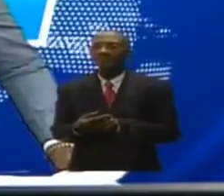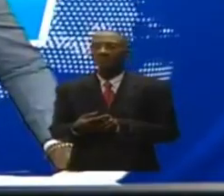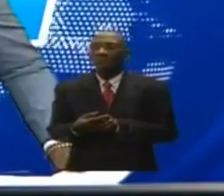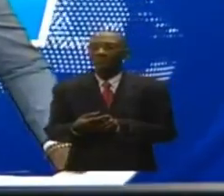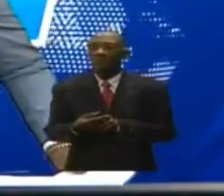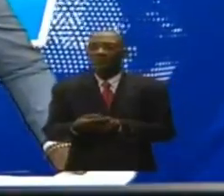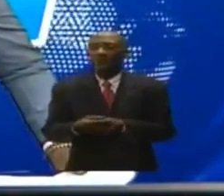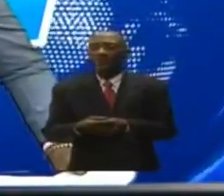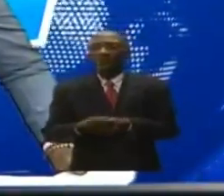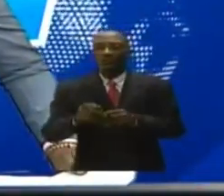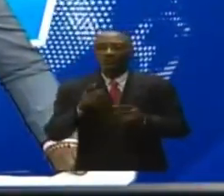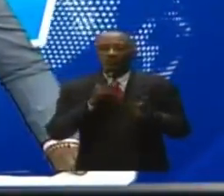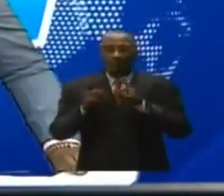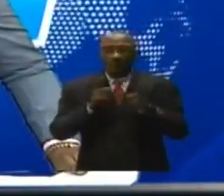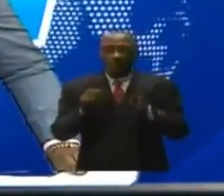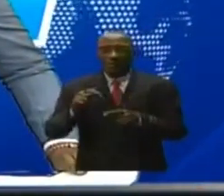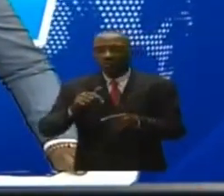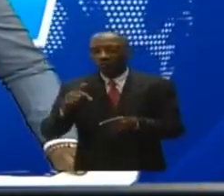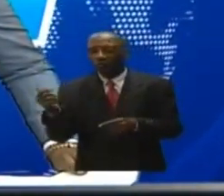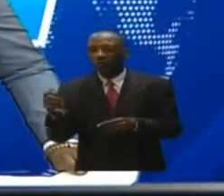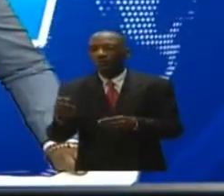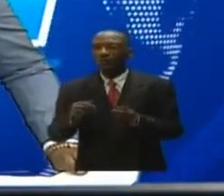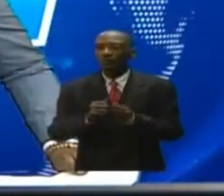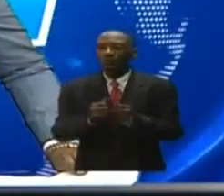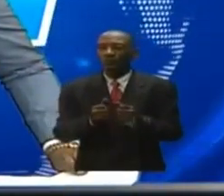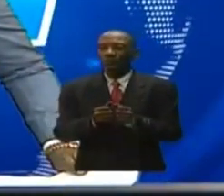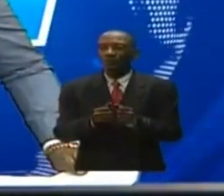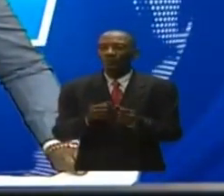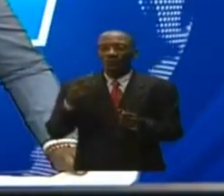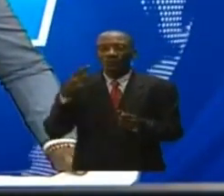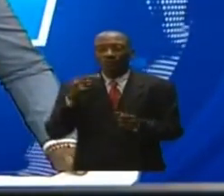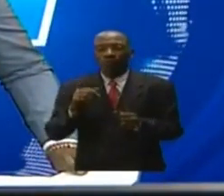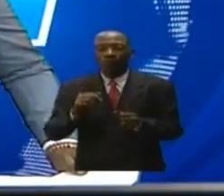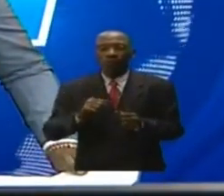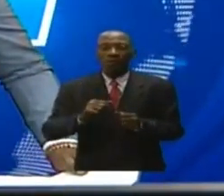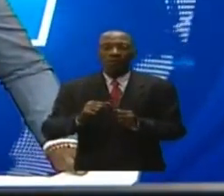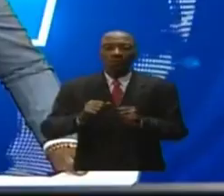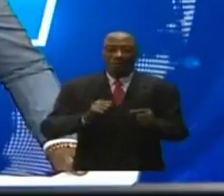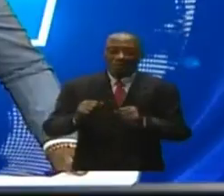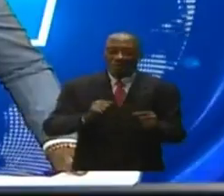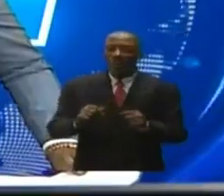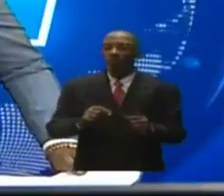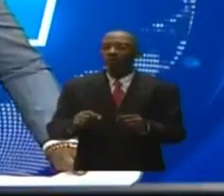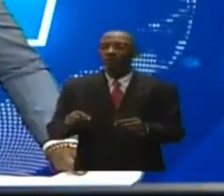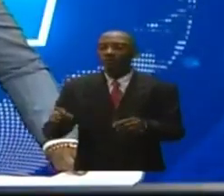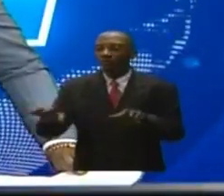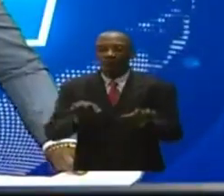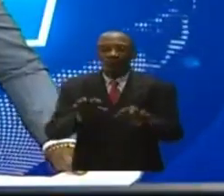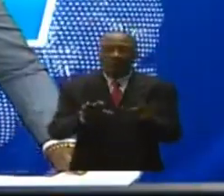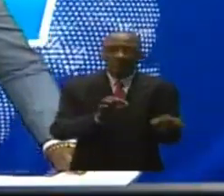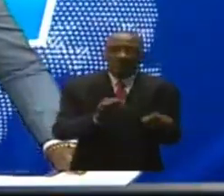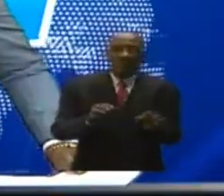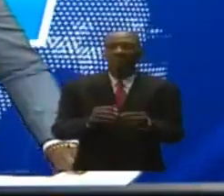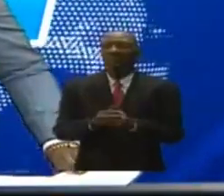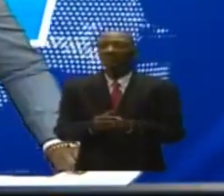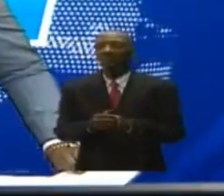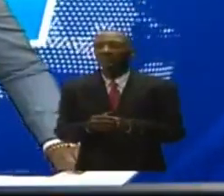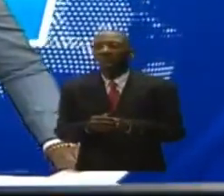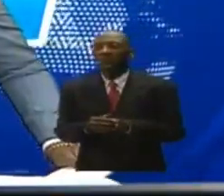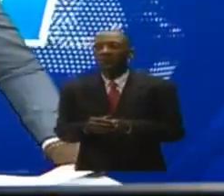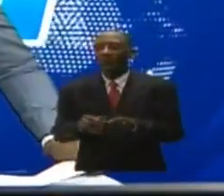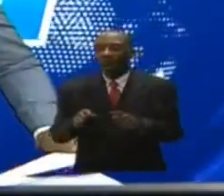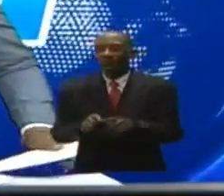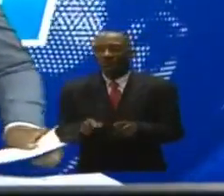désarmement, démobilisation, relèvement communautaire et stabilisation. Il s'est tenu au Nord Kivu un atelier sur